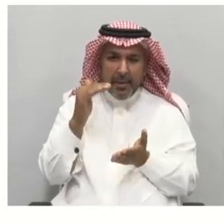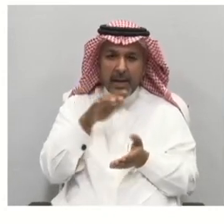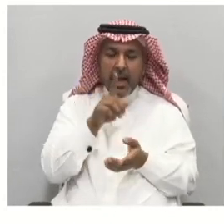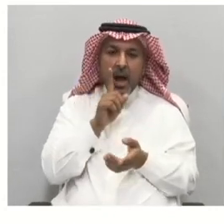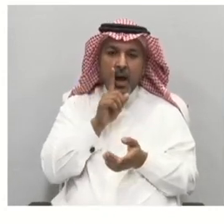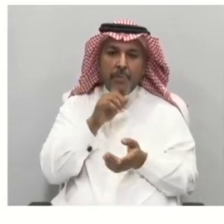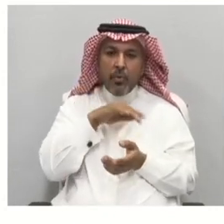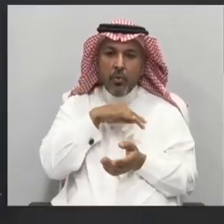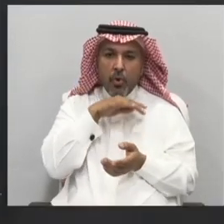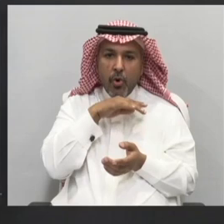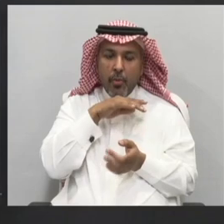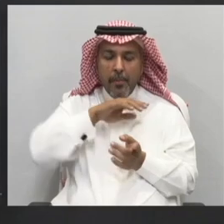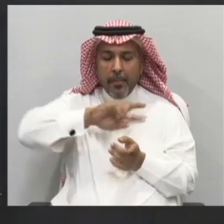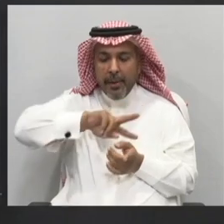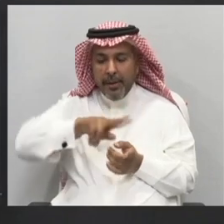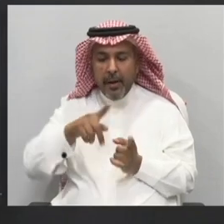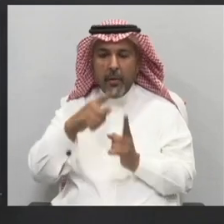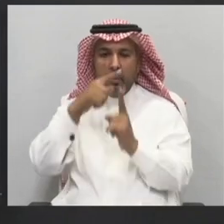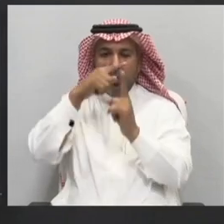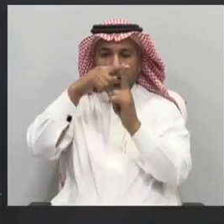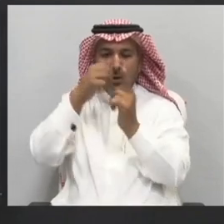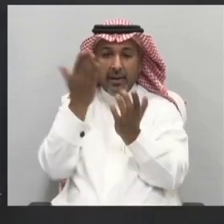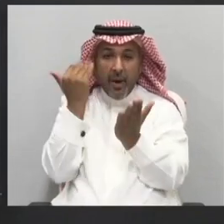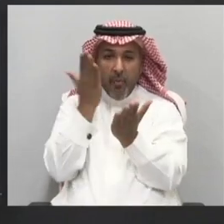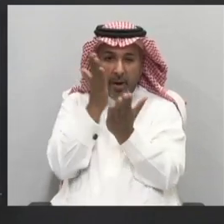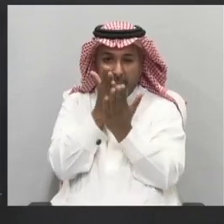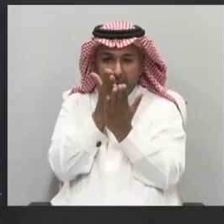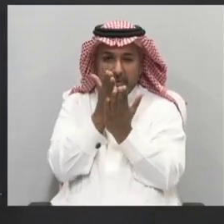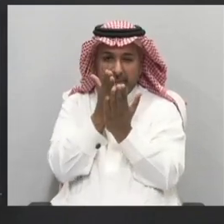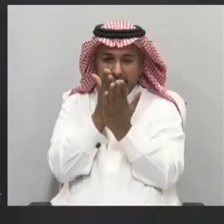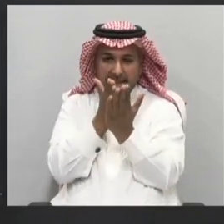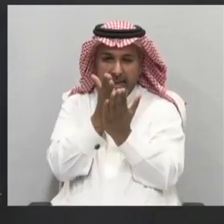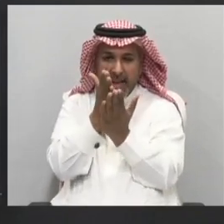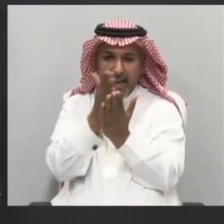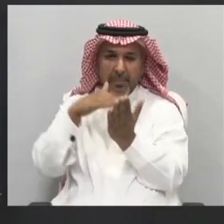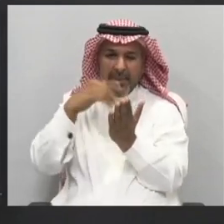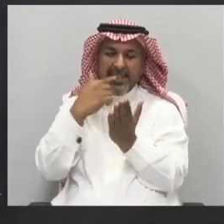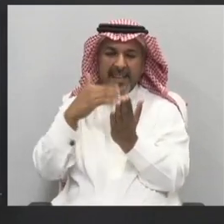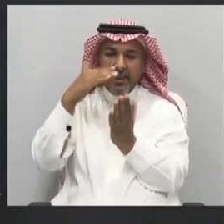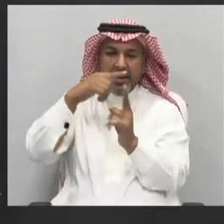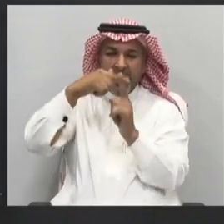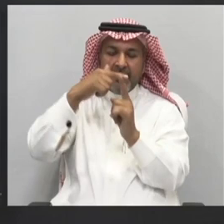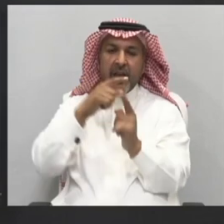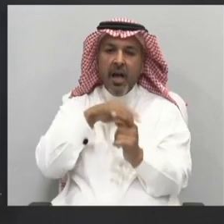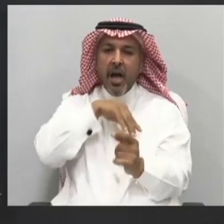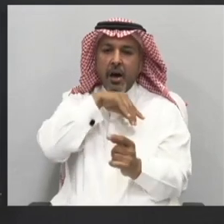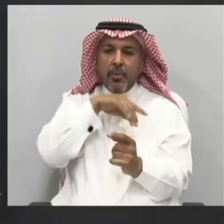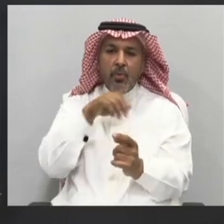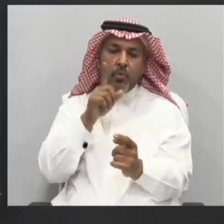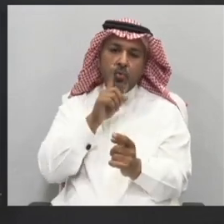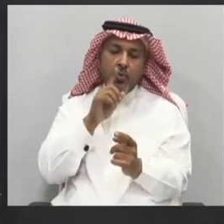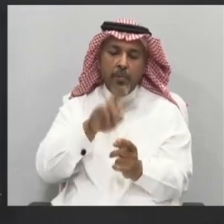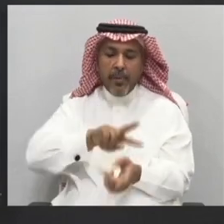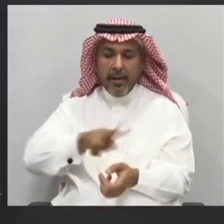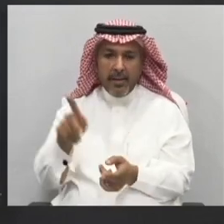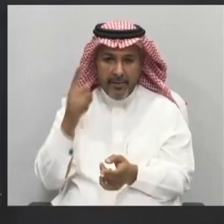كل مولود يولد الفطره ثم قال ابواه يهودانه او ينصرانه او يمجسانه لم يقل او